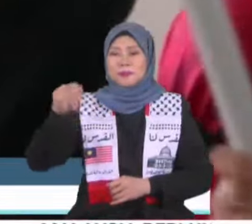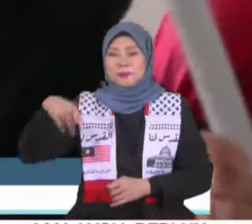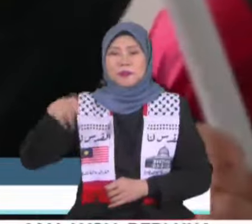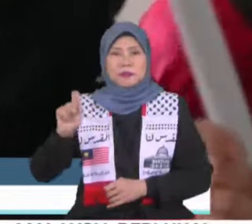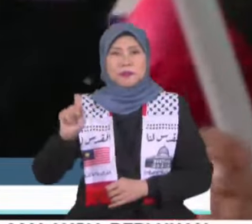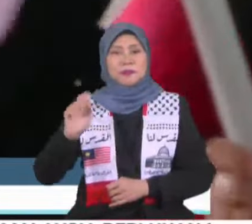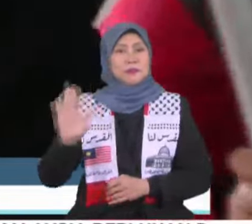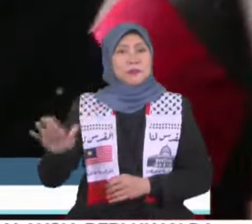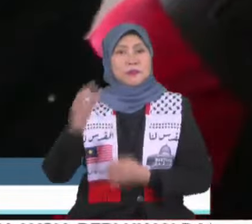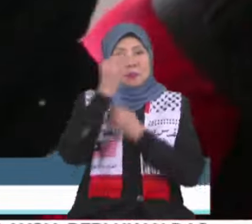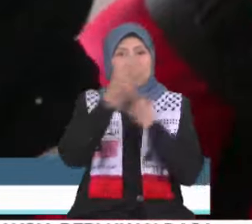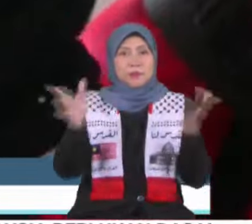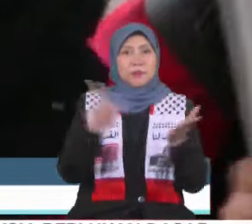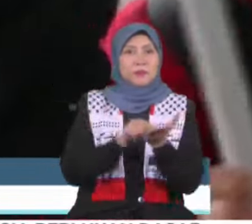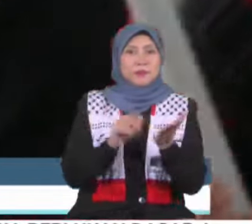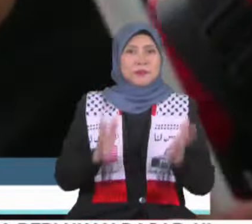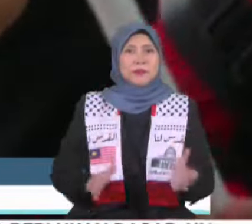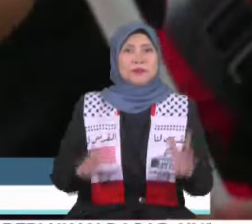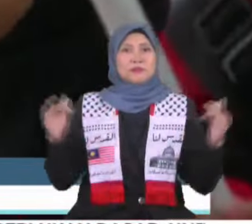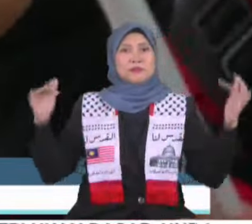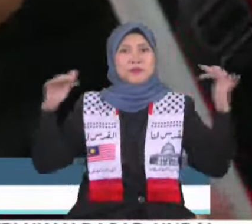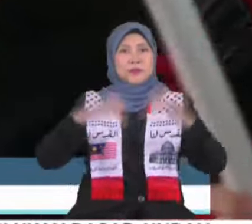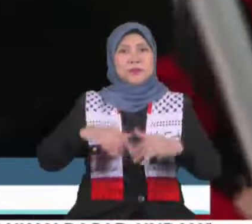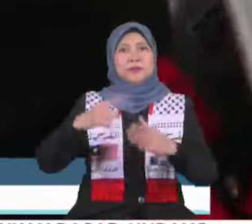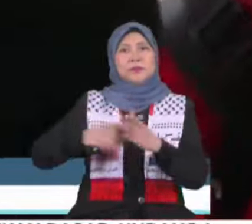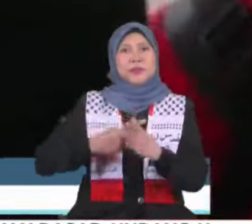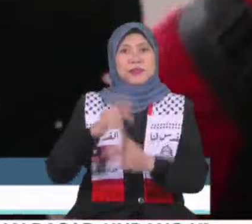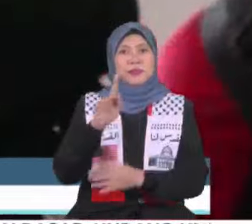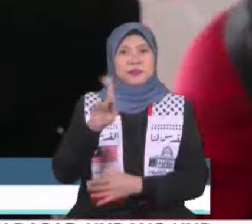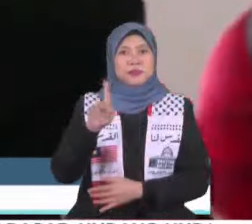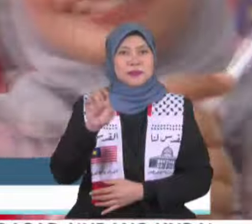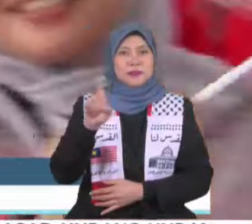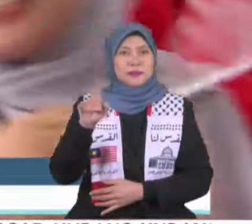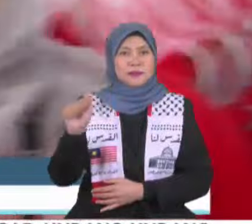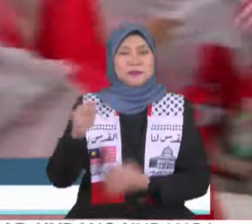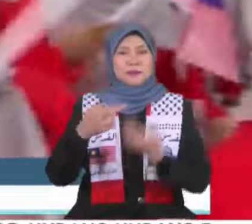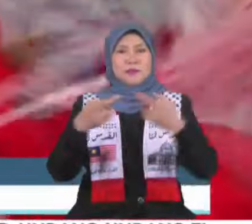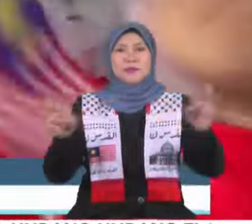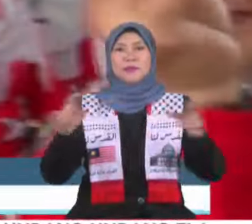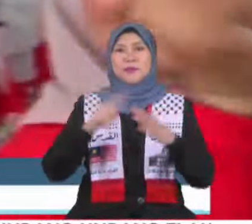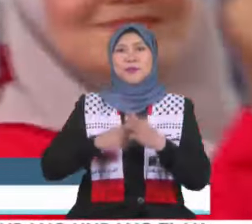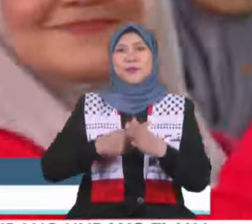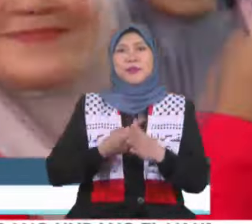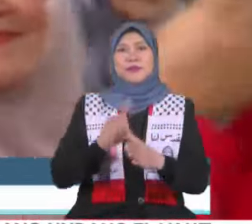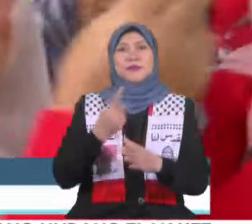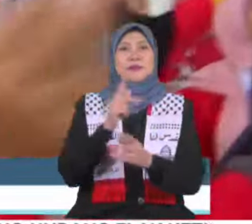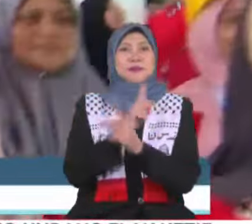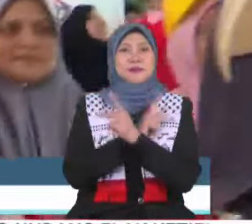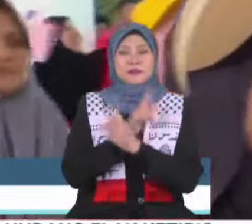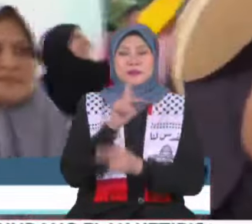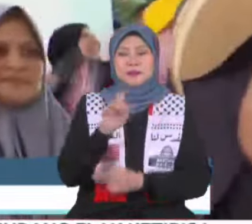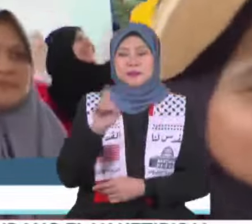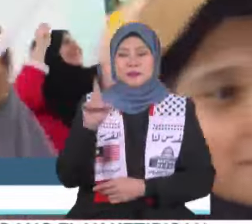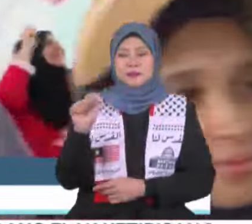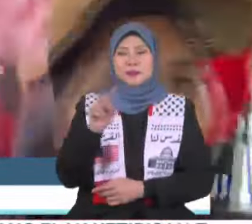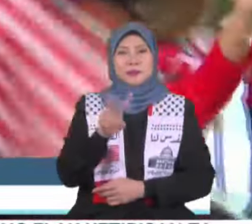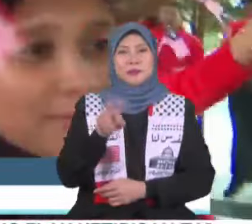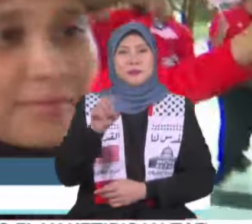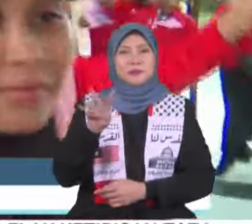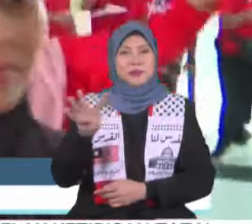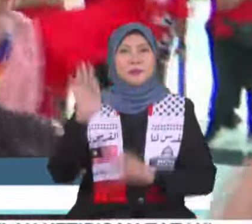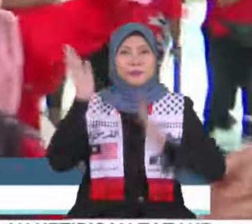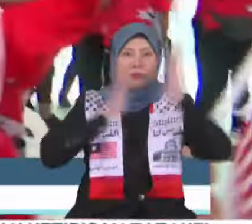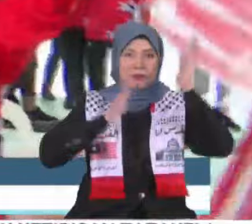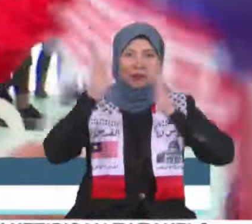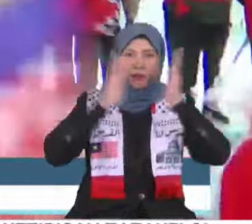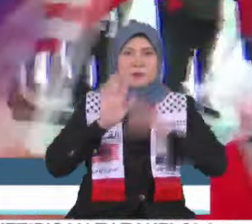Beliau ditemui pemberita selepas Majlis Perhimpunan Bulanan Kedah sempena pelancaran Bulan Semarak Kasih Kedah 2024